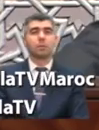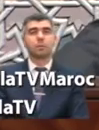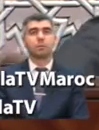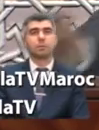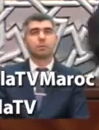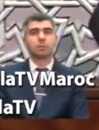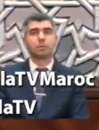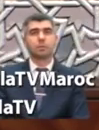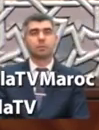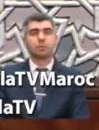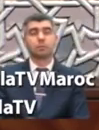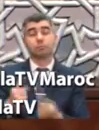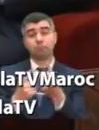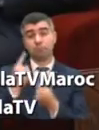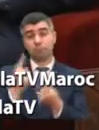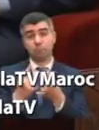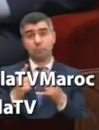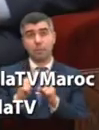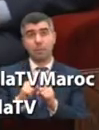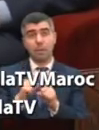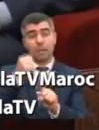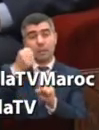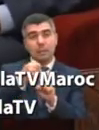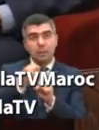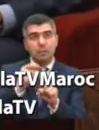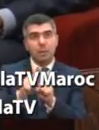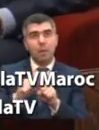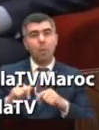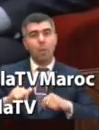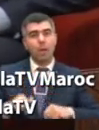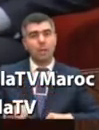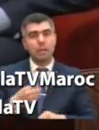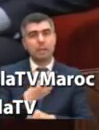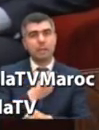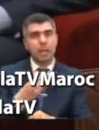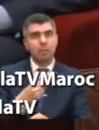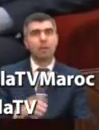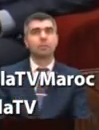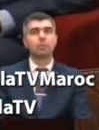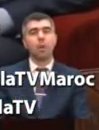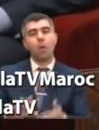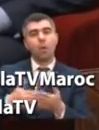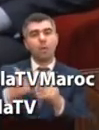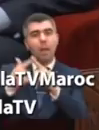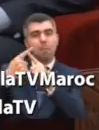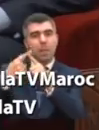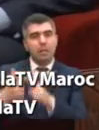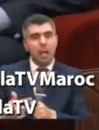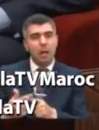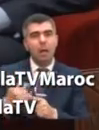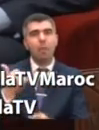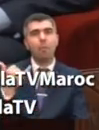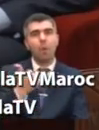معكم، باش ما بقاش نتزايدوا. كتعرفوا هذا الورش والتعقيدات ديالو وتتعرفوا المجهودات الماليه المهمه وخاصه